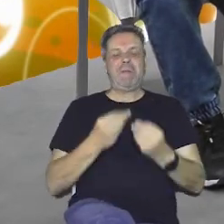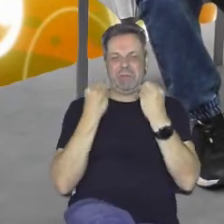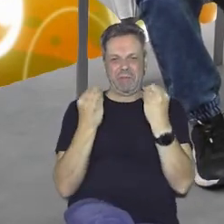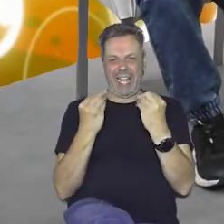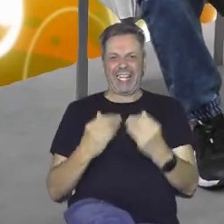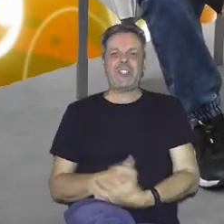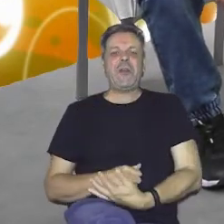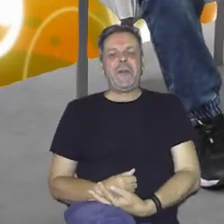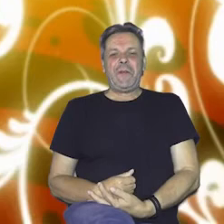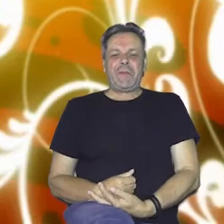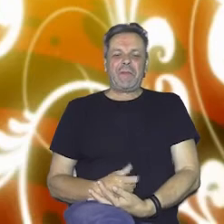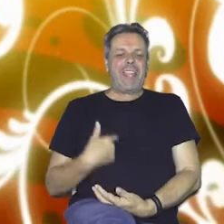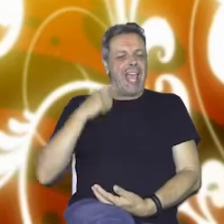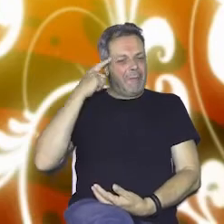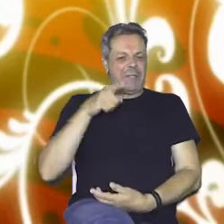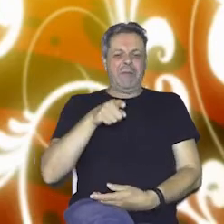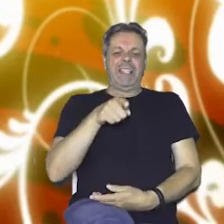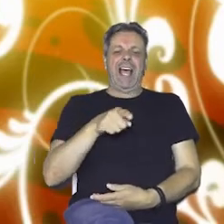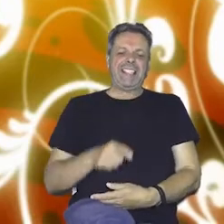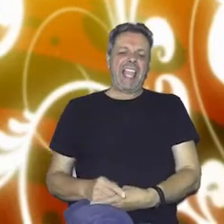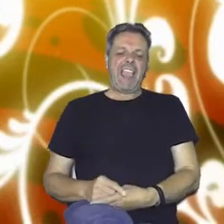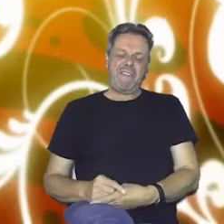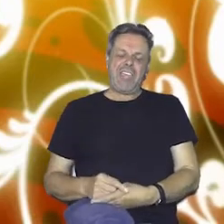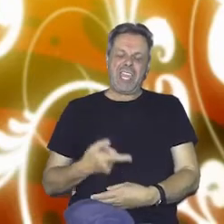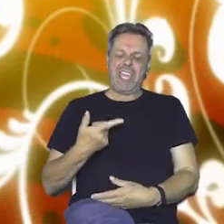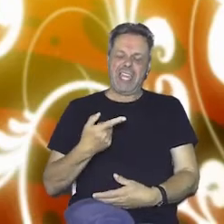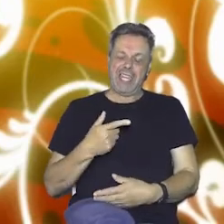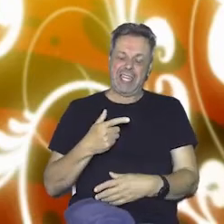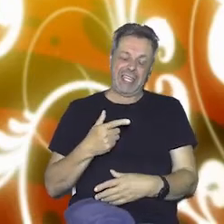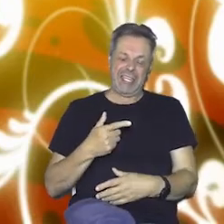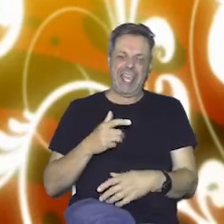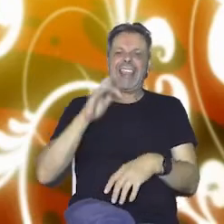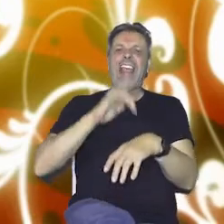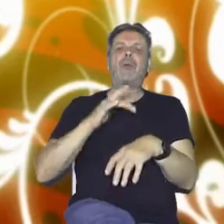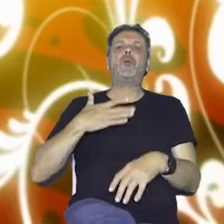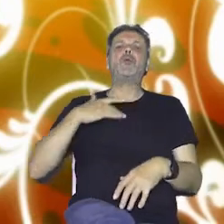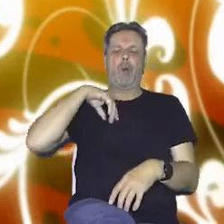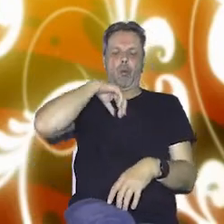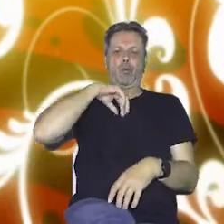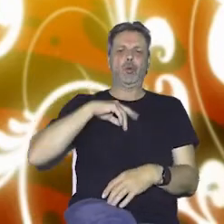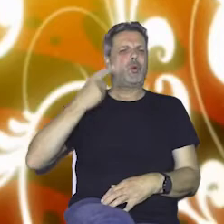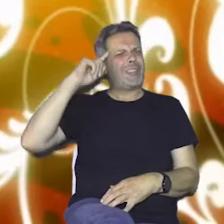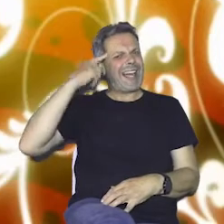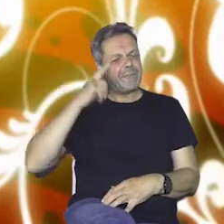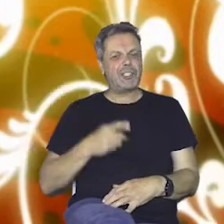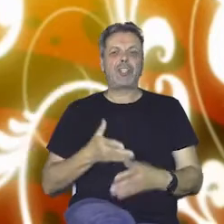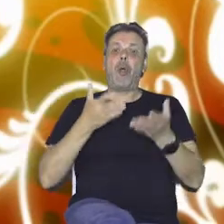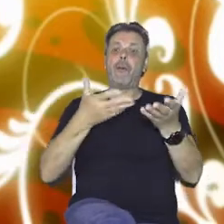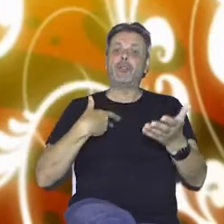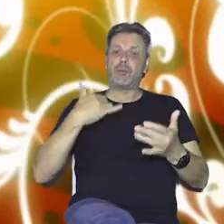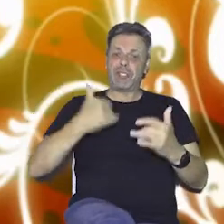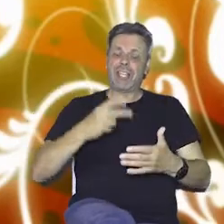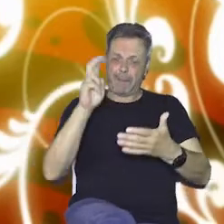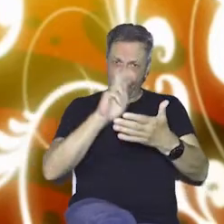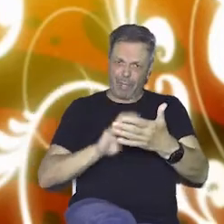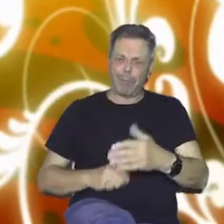prekrasno. Ja mislim da ste i vi taknute u svoju dušu i u svoje srce i da razmišljate o ovome što smo pročitali. Jer